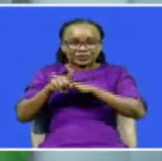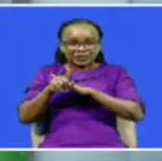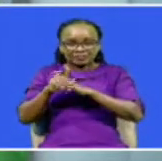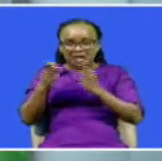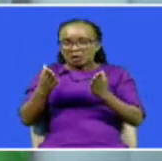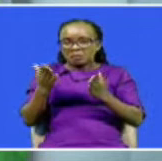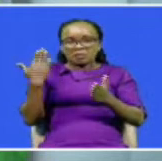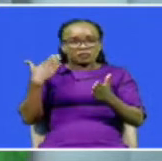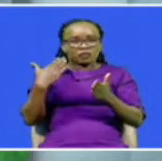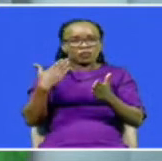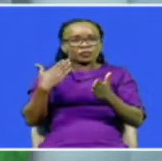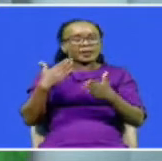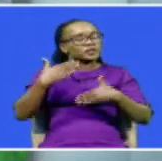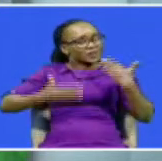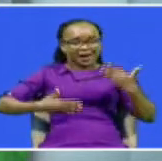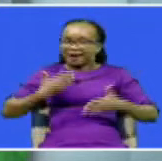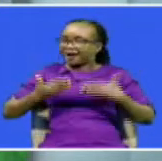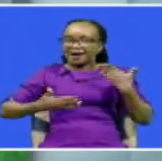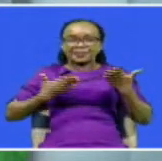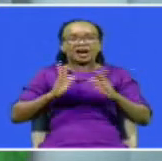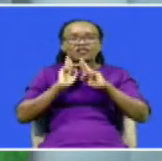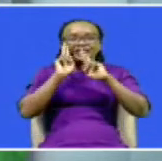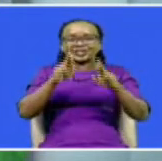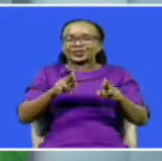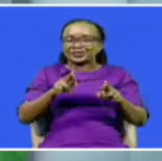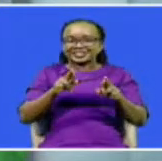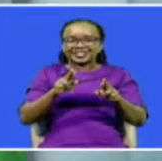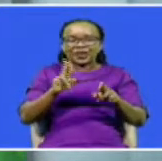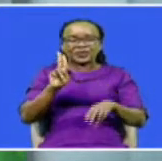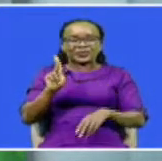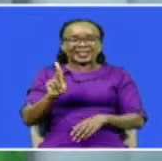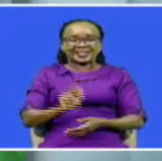yakamwendea mrama. Tumefurahia matokeo ya Birmingham.